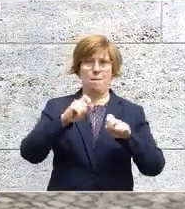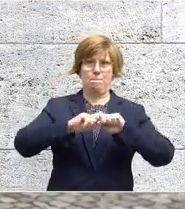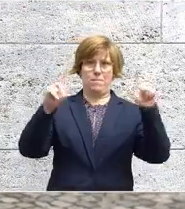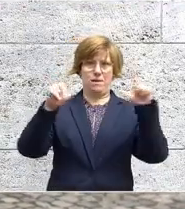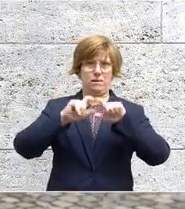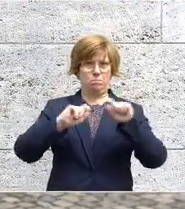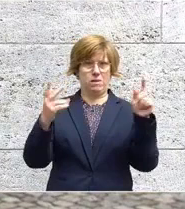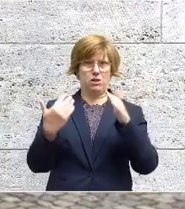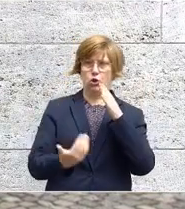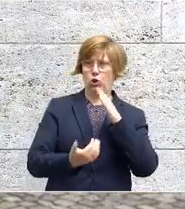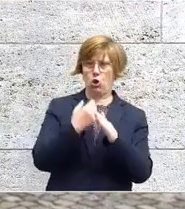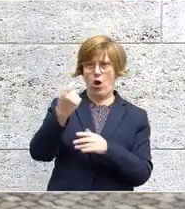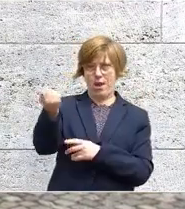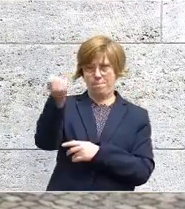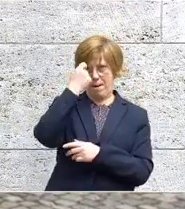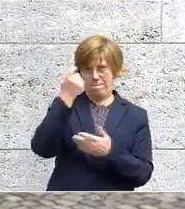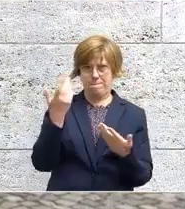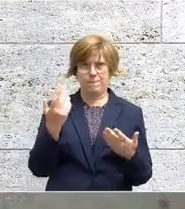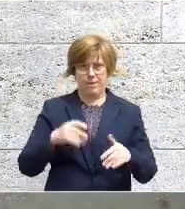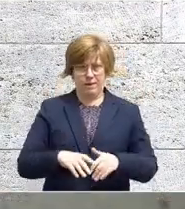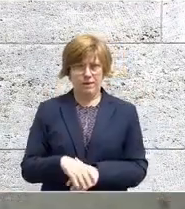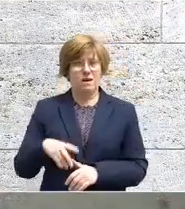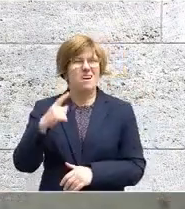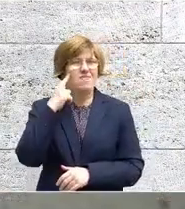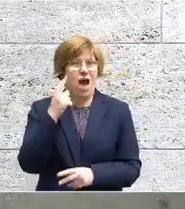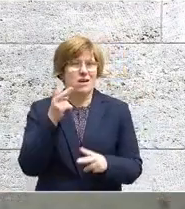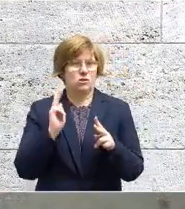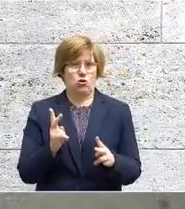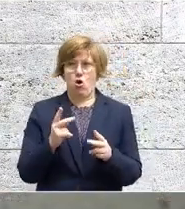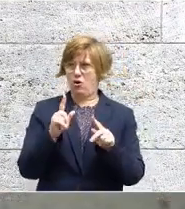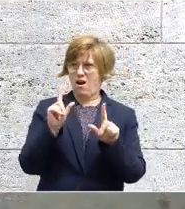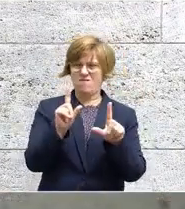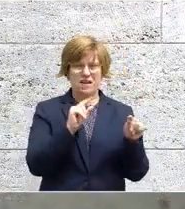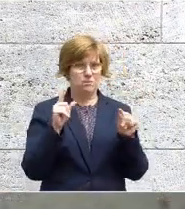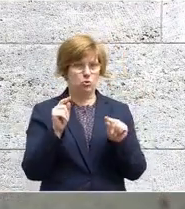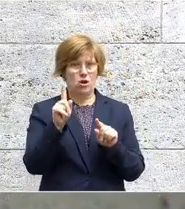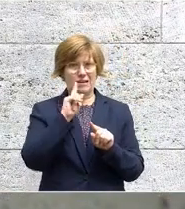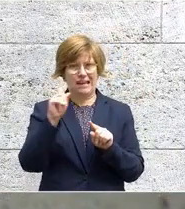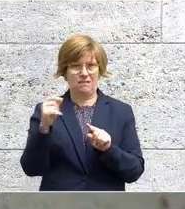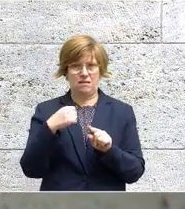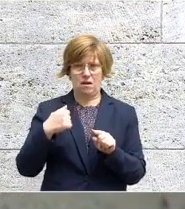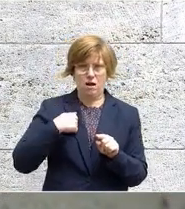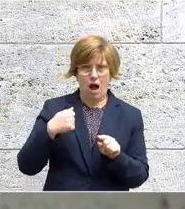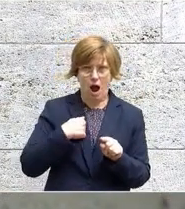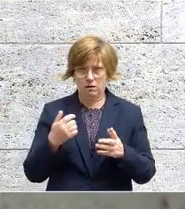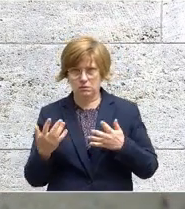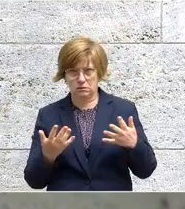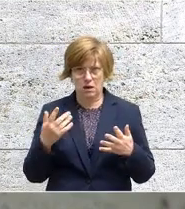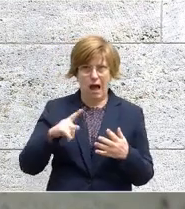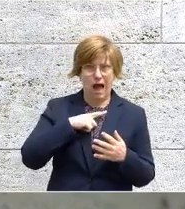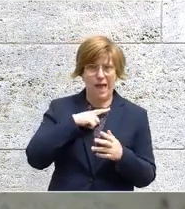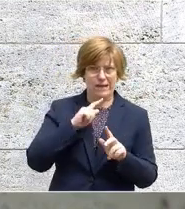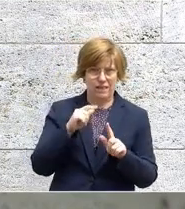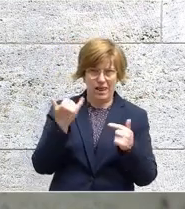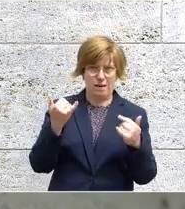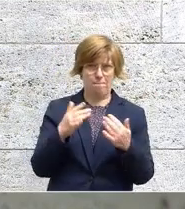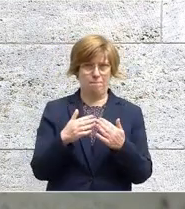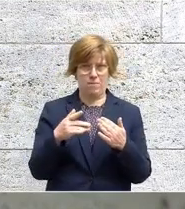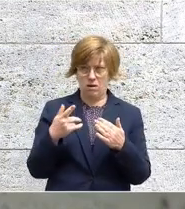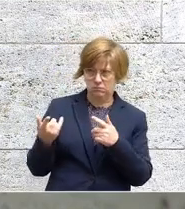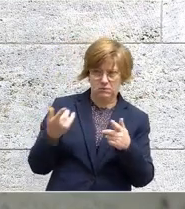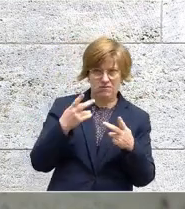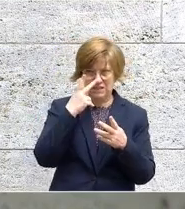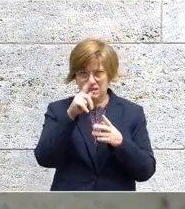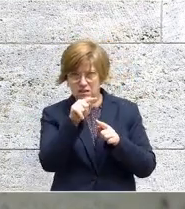Bilder neu auferstanden. Sie wissen noch, wie es ist, tagtäglich Angst um das eigene Leben und das der